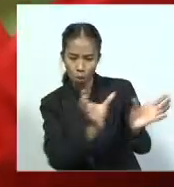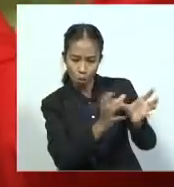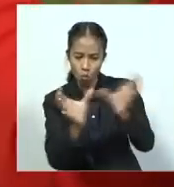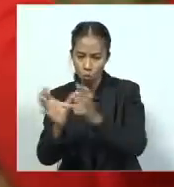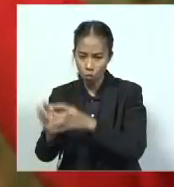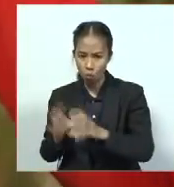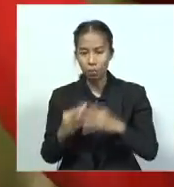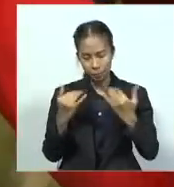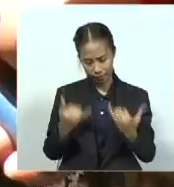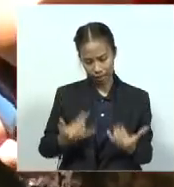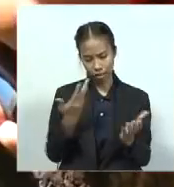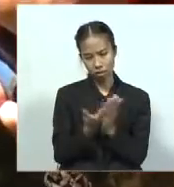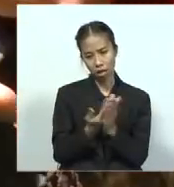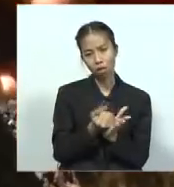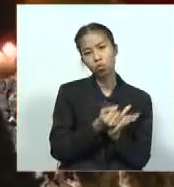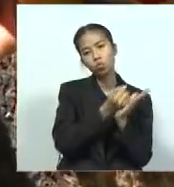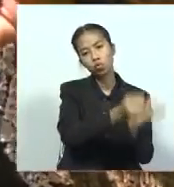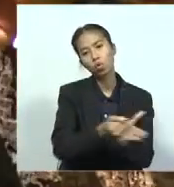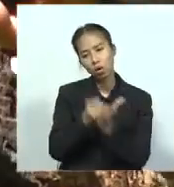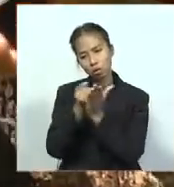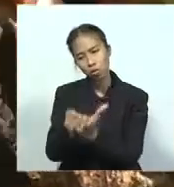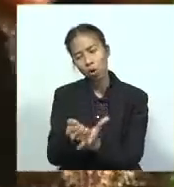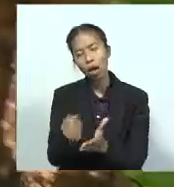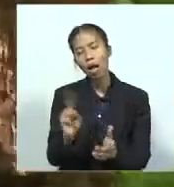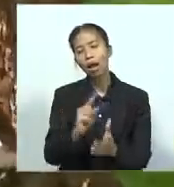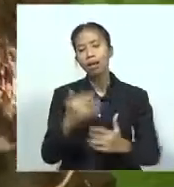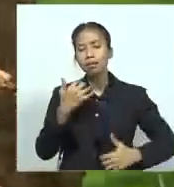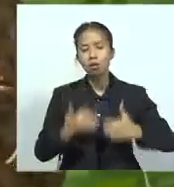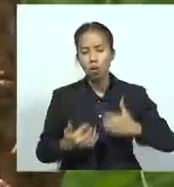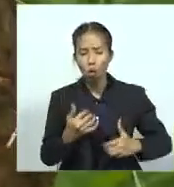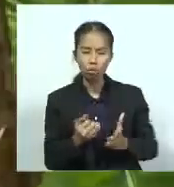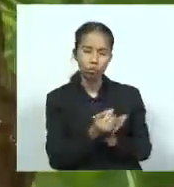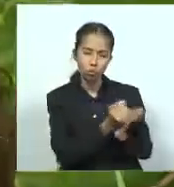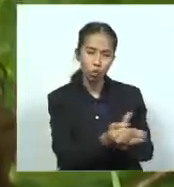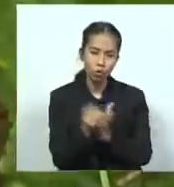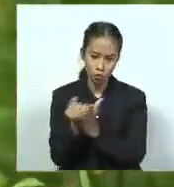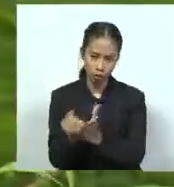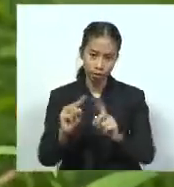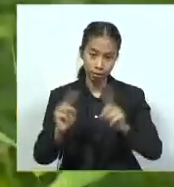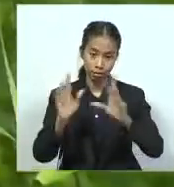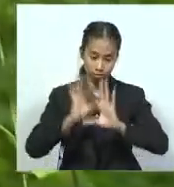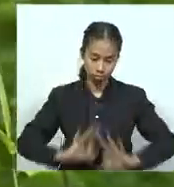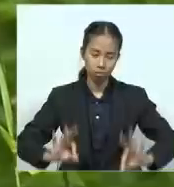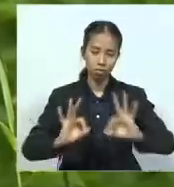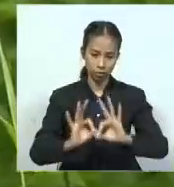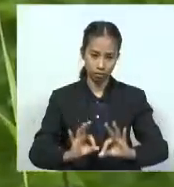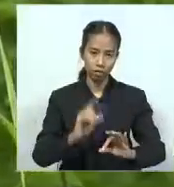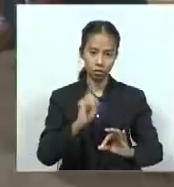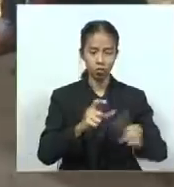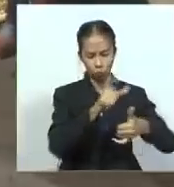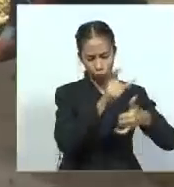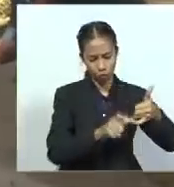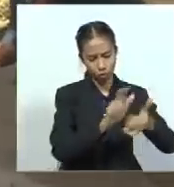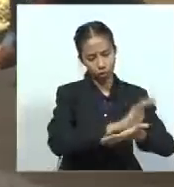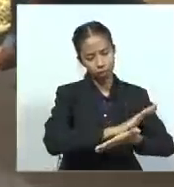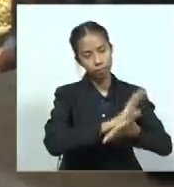การที่รัฐบาลให้เงินช่วยเหลือเป็นเพียงการบรรเทาความเดือดร้อนชั่วคราวเท่านั้นแต่ว่าสิ่งสำคัญเกษตรกรจะต้องปรับเปลี่